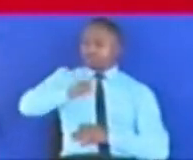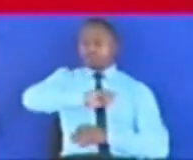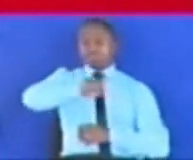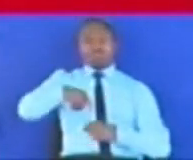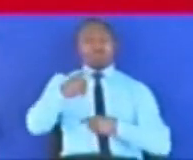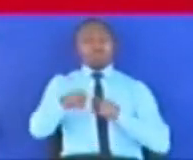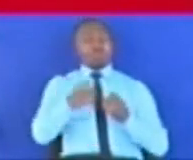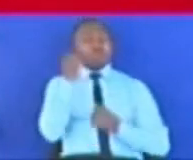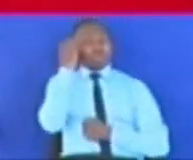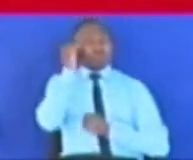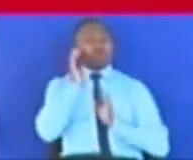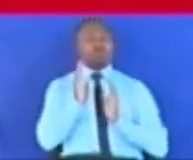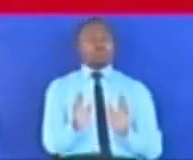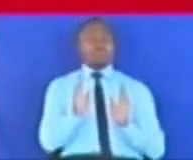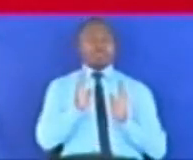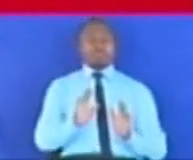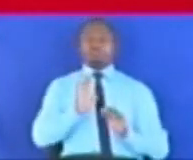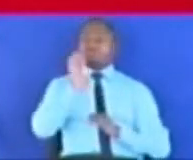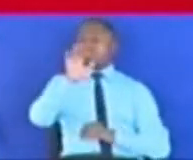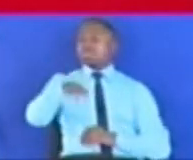na wavifo vya malaria.